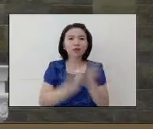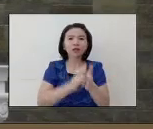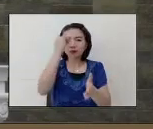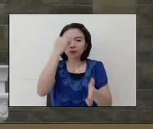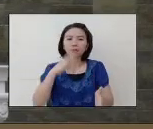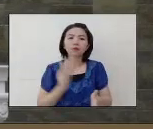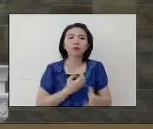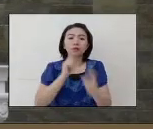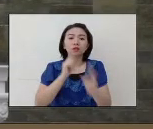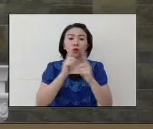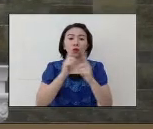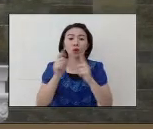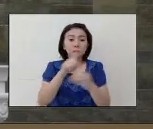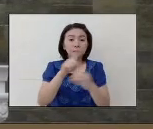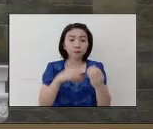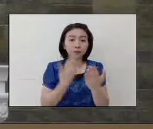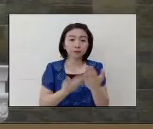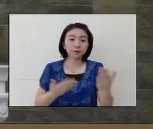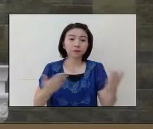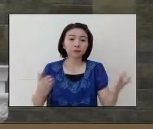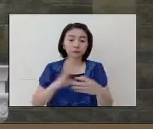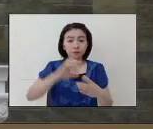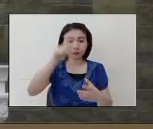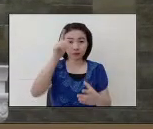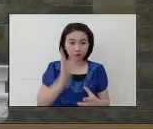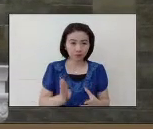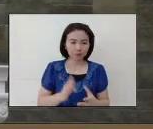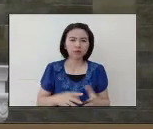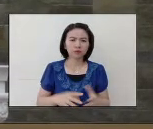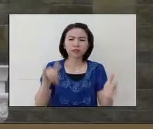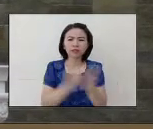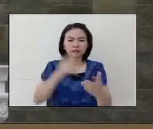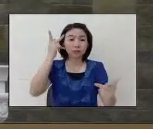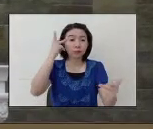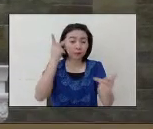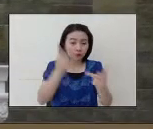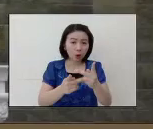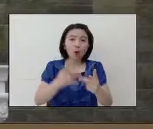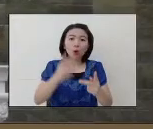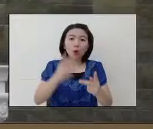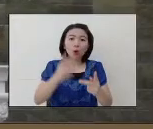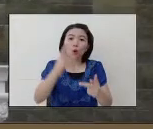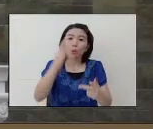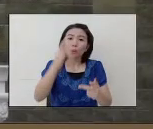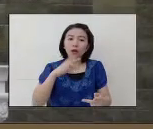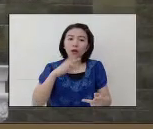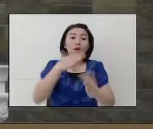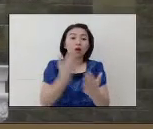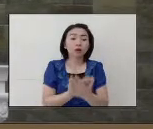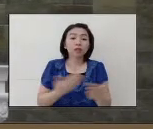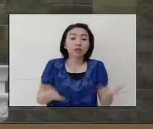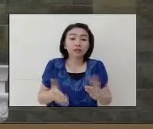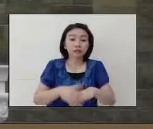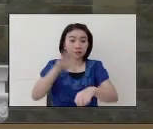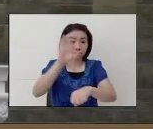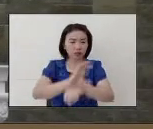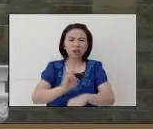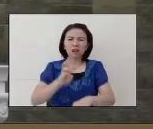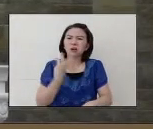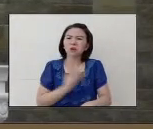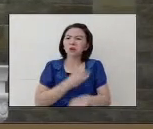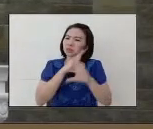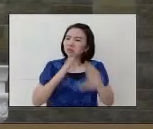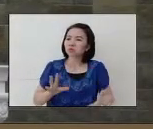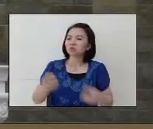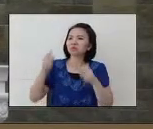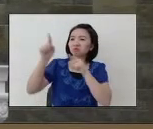maunawaan po natin. That's the main purpose why we are here. No? Hindi po tayo napunta sa church para lamang, para mag-fellowship tayo after this,